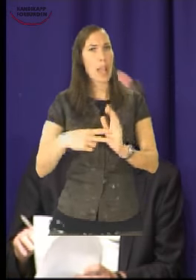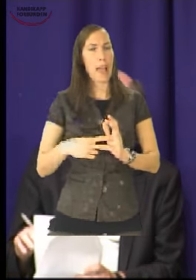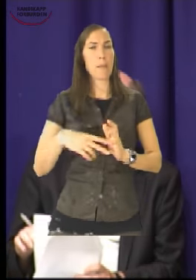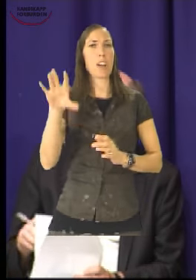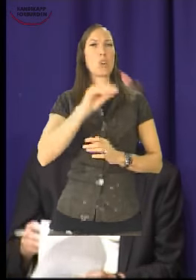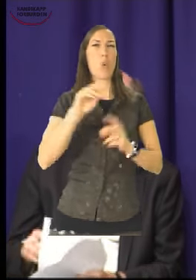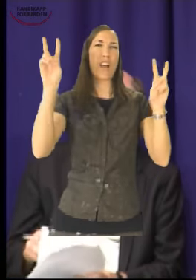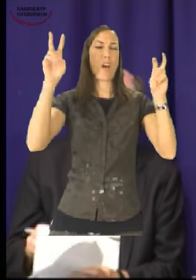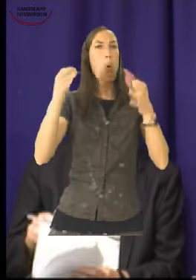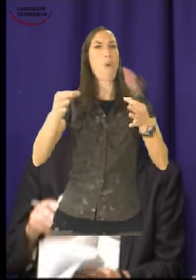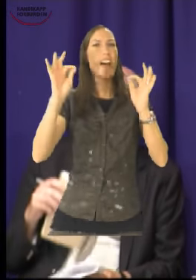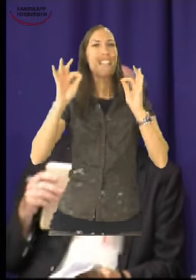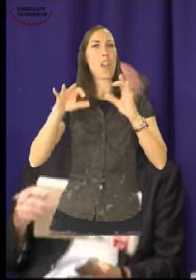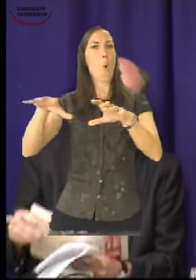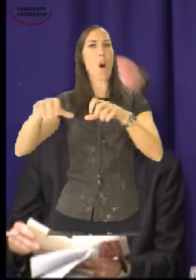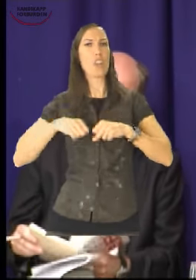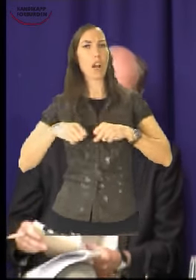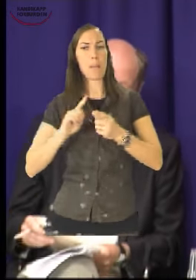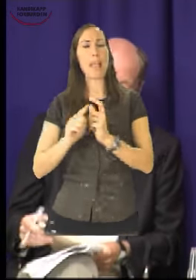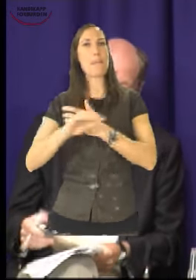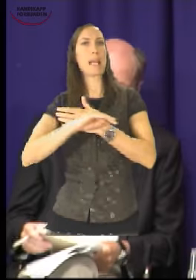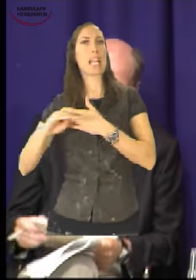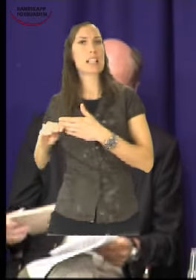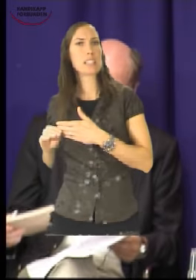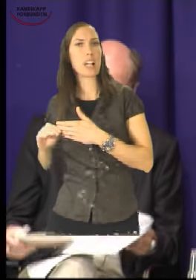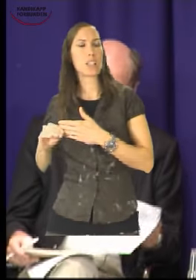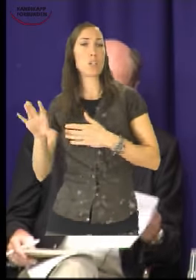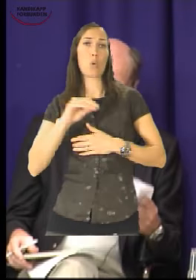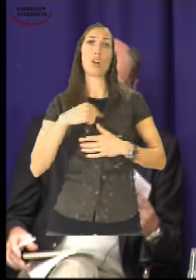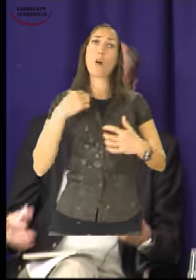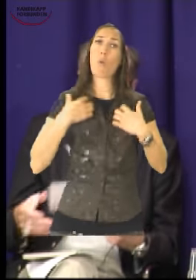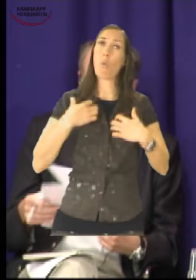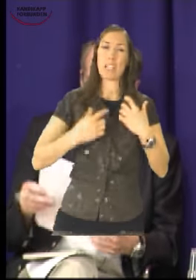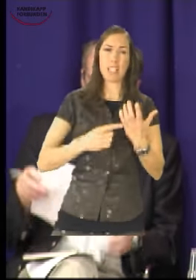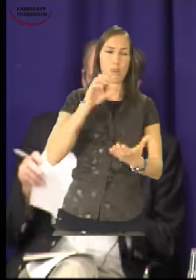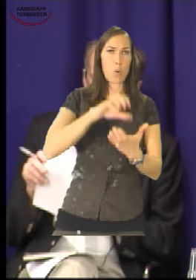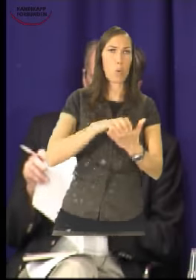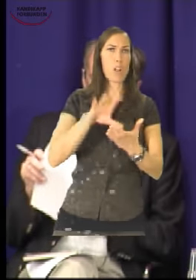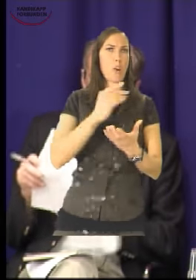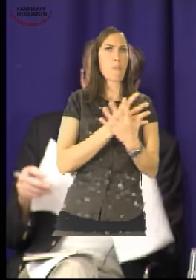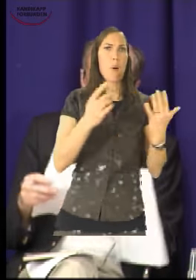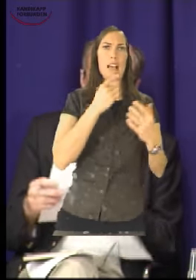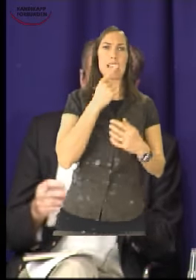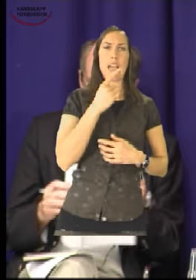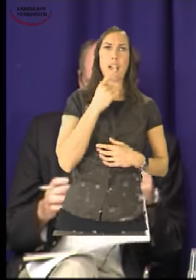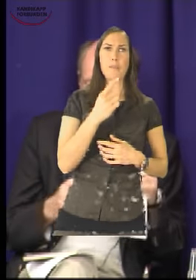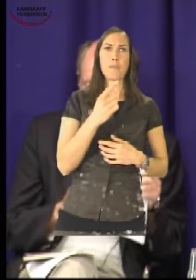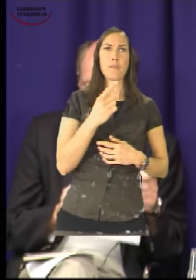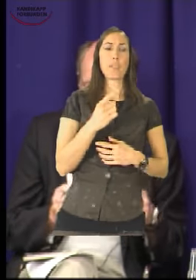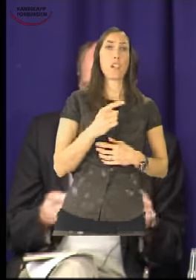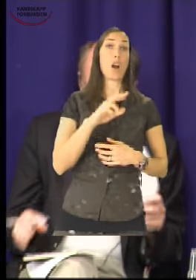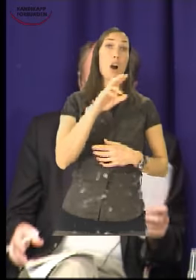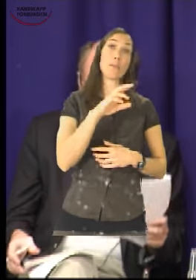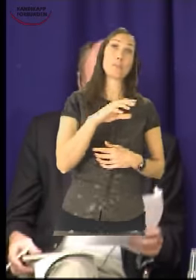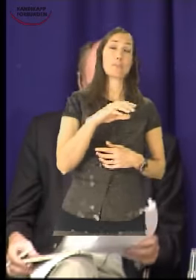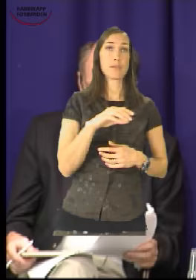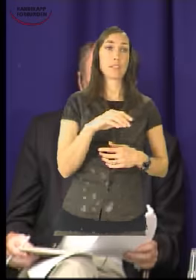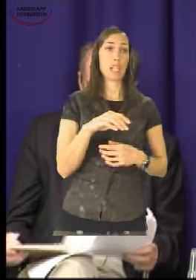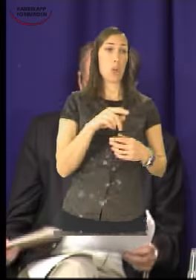kallade offentliga åtagandet begränsas. Och då är jag rädd för en situation där man säger att nu är det så här att här har vi med